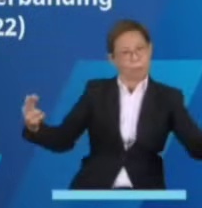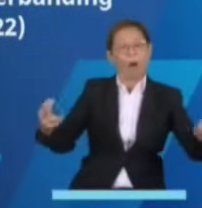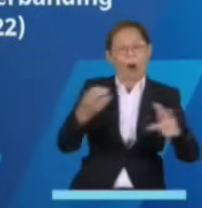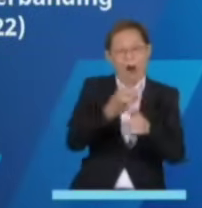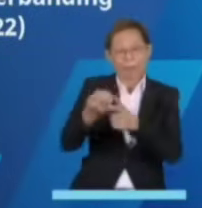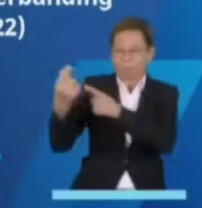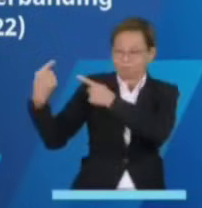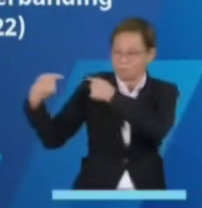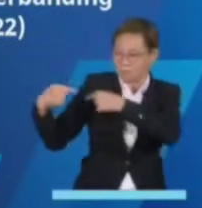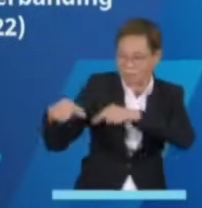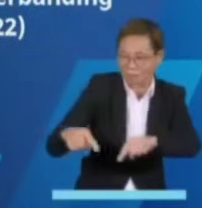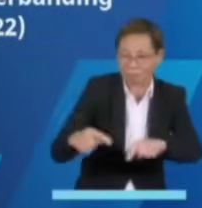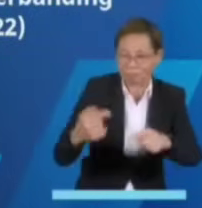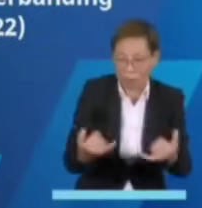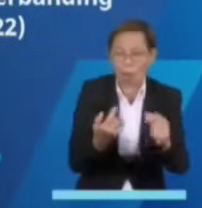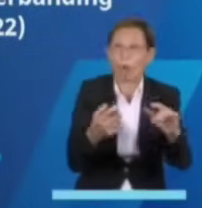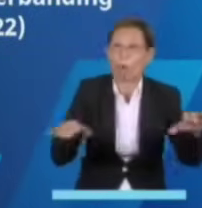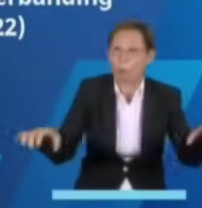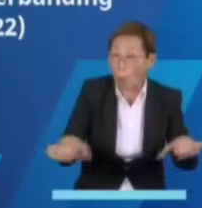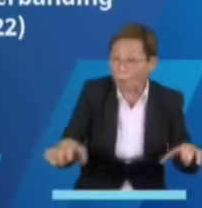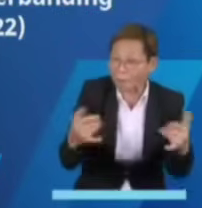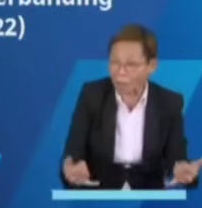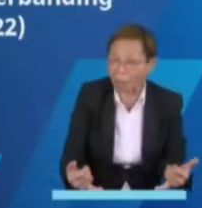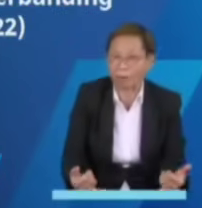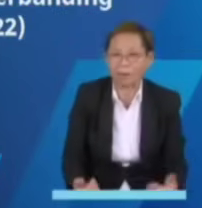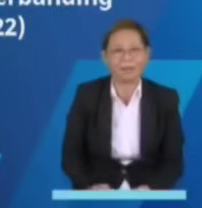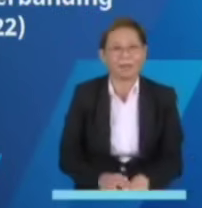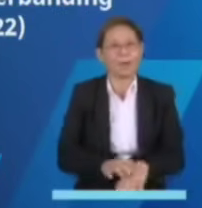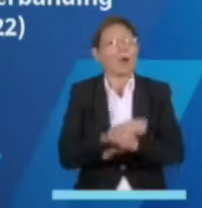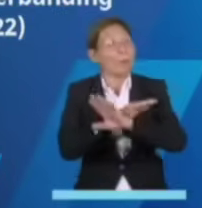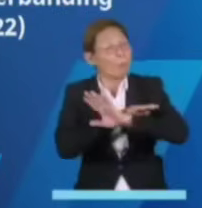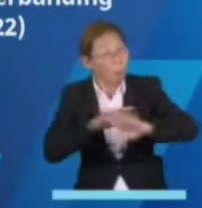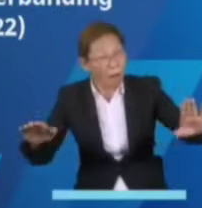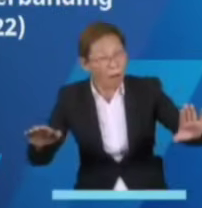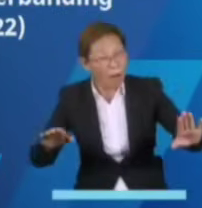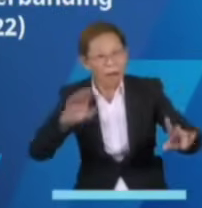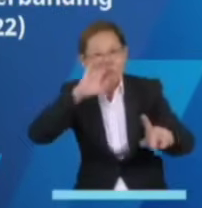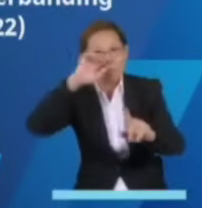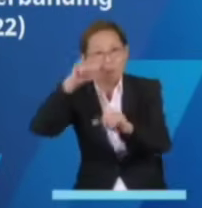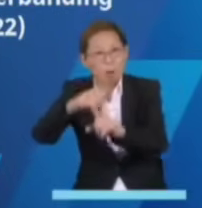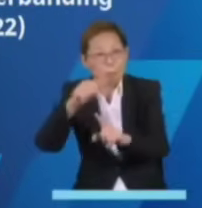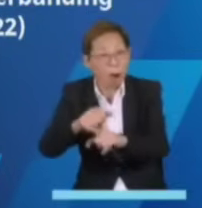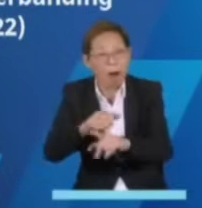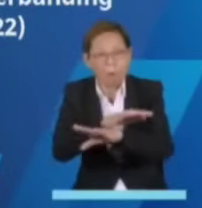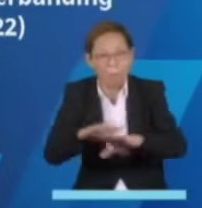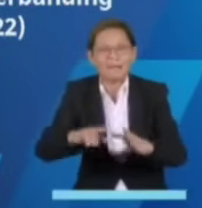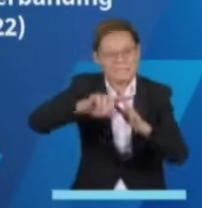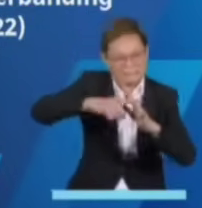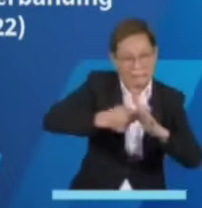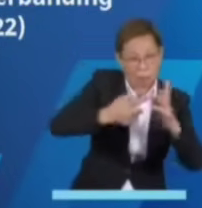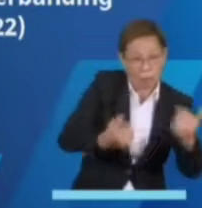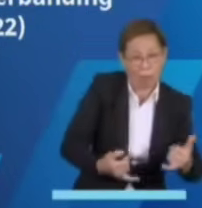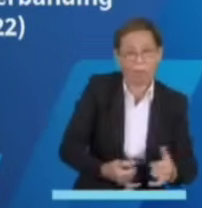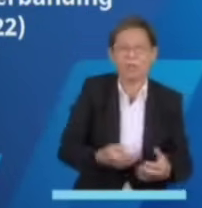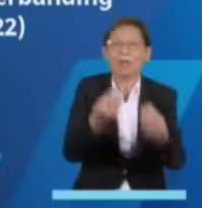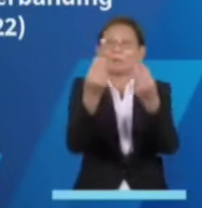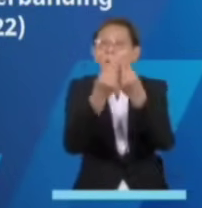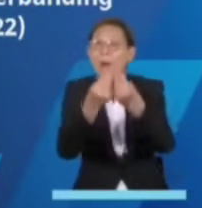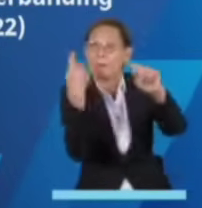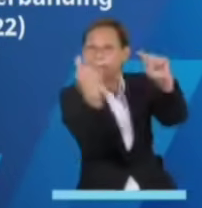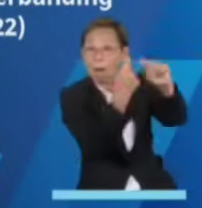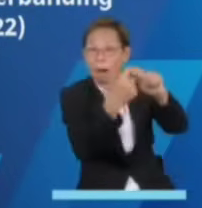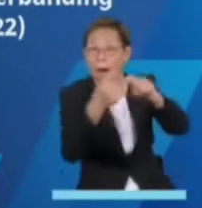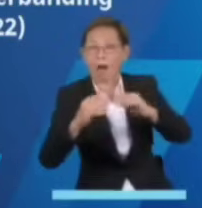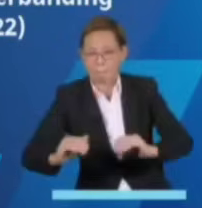atau sedang dalam pelaksanaan. Ini maknanya bukan pengumuman tapi pelaksanaan. Nilai kerja pembinaan peringkat